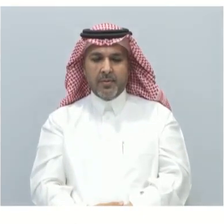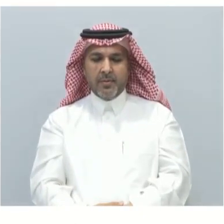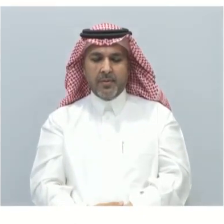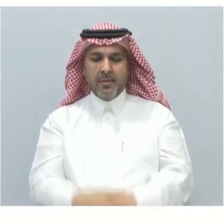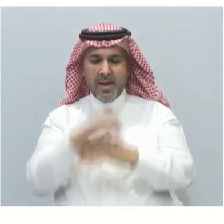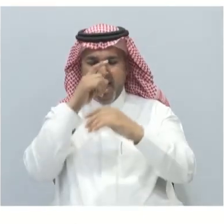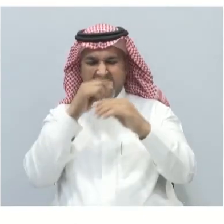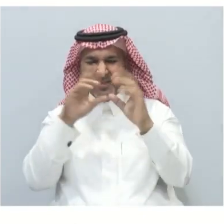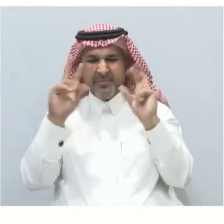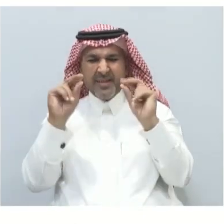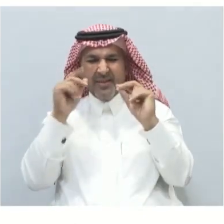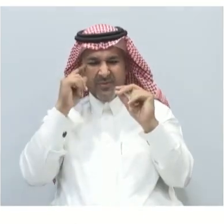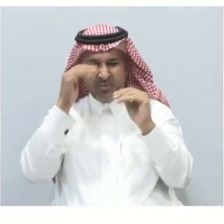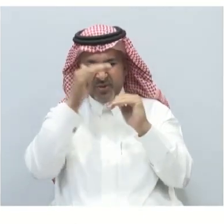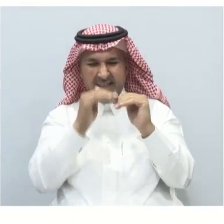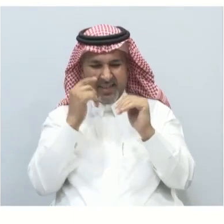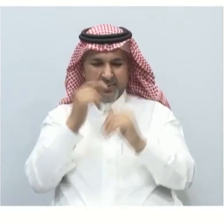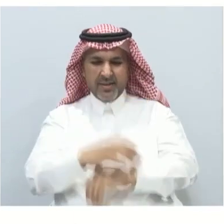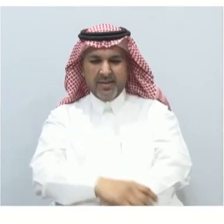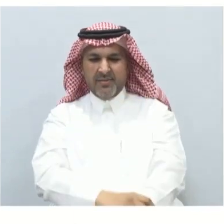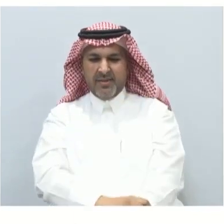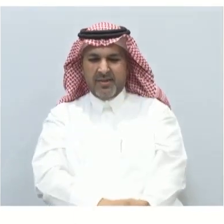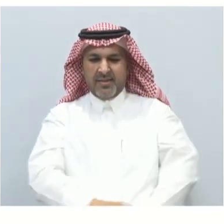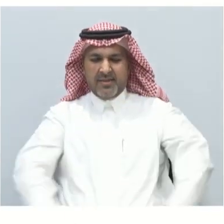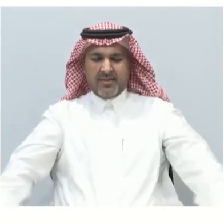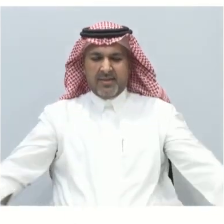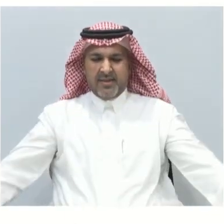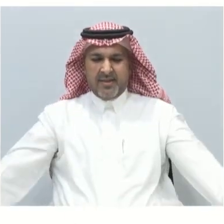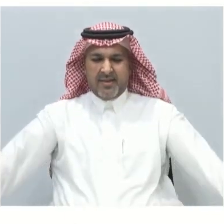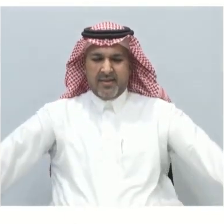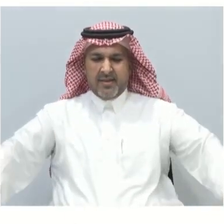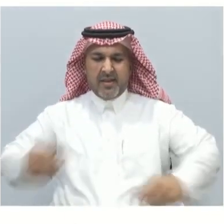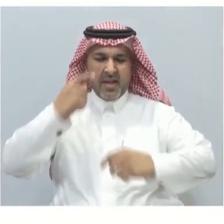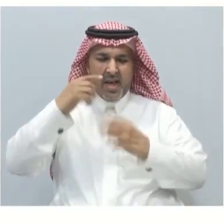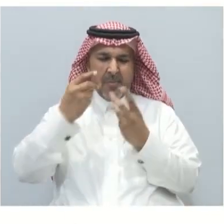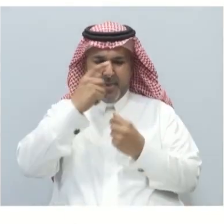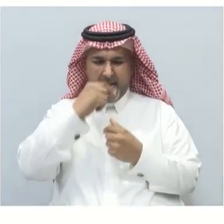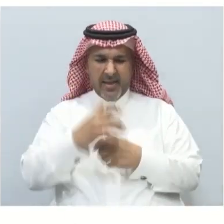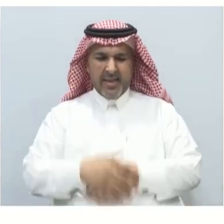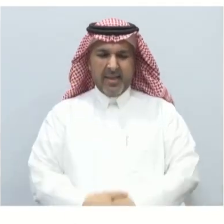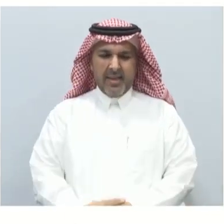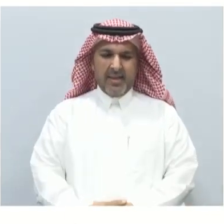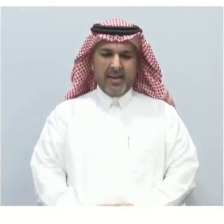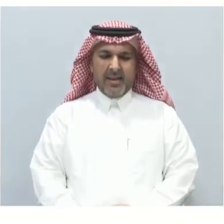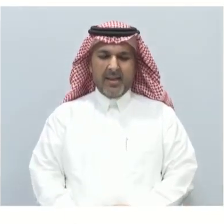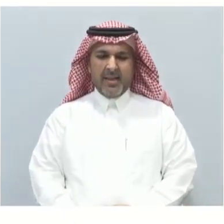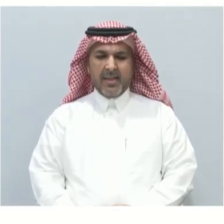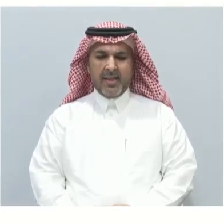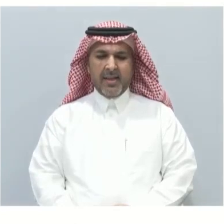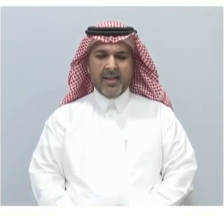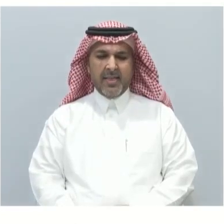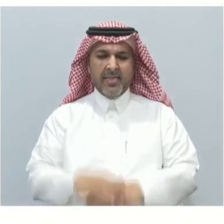اوحد الاساس وعندي هنا 81 تقسيم 16 طيب ال 81 اليست هي 3